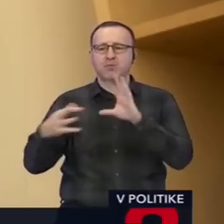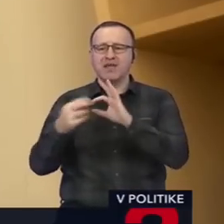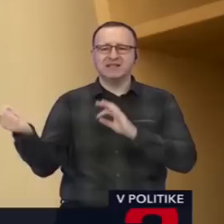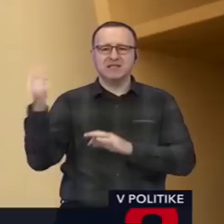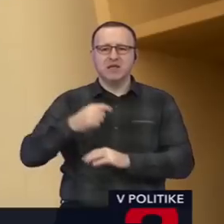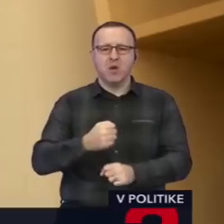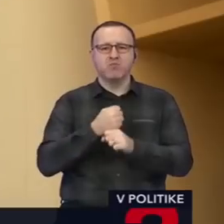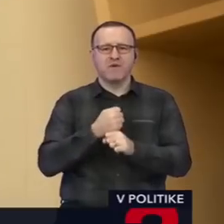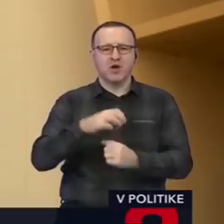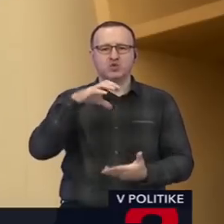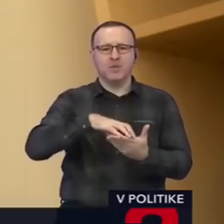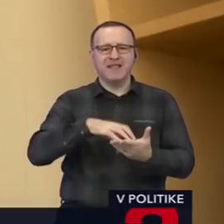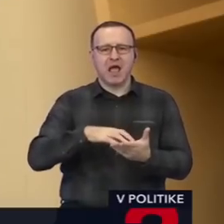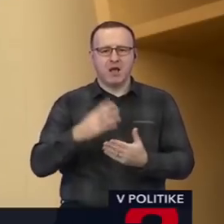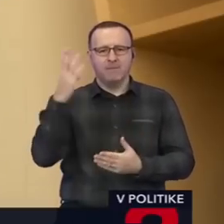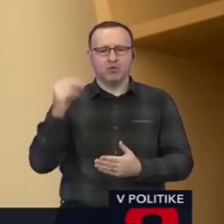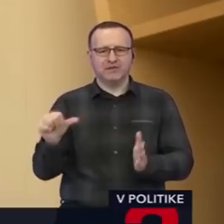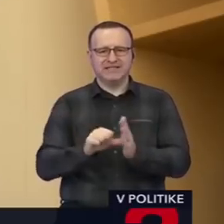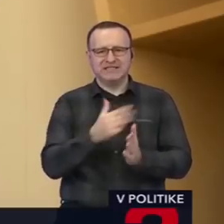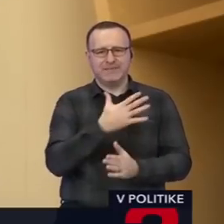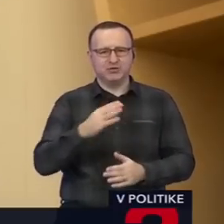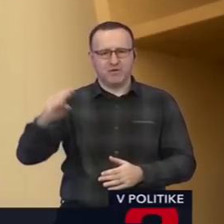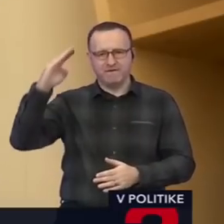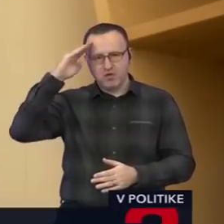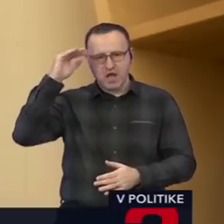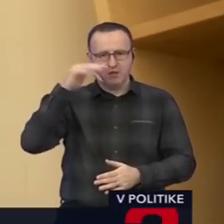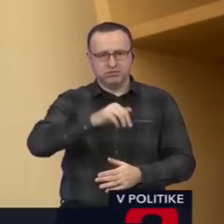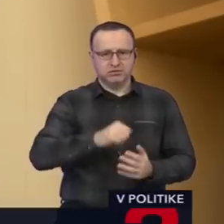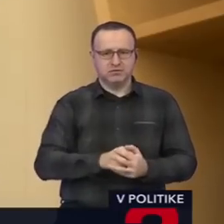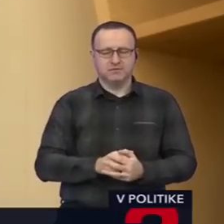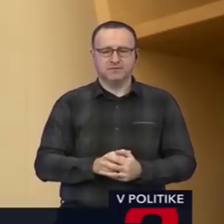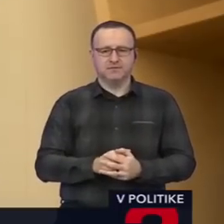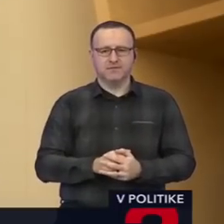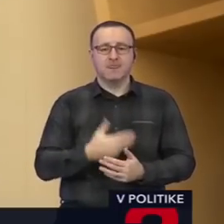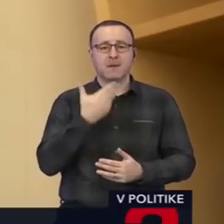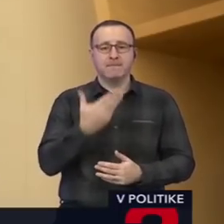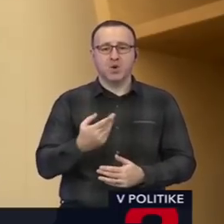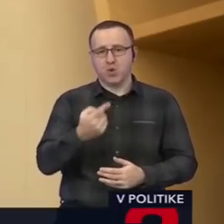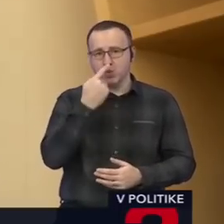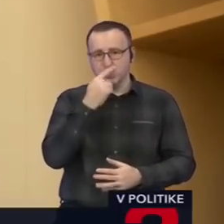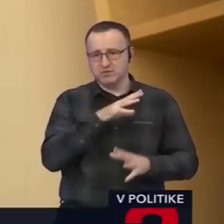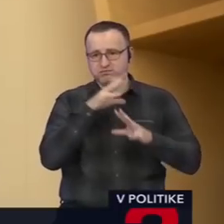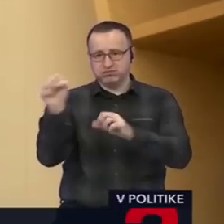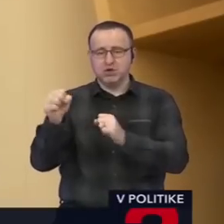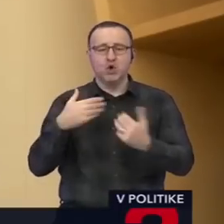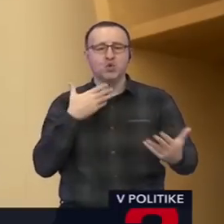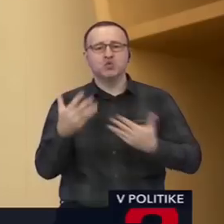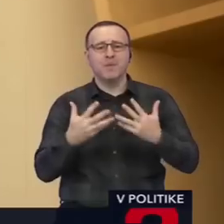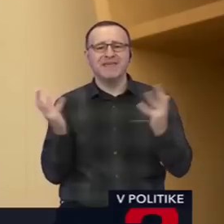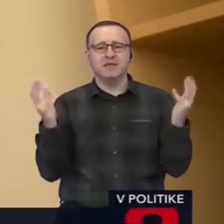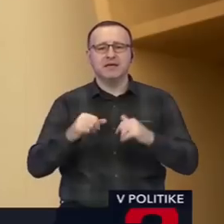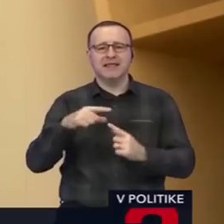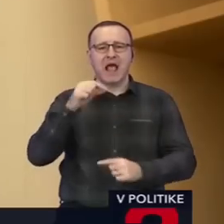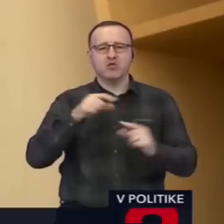skupiny vo výške 1500 mužov a žien. A po ruskej agresii sa na samite NATO minulý rok rozhodlo, že sa to navýši